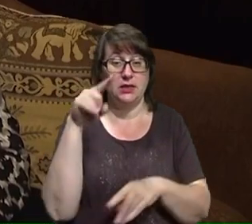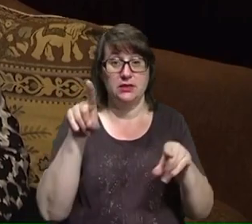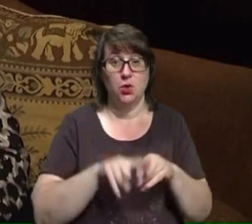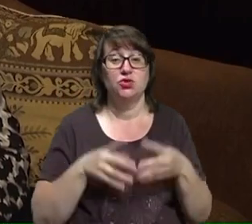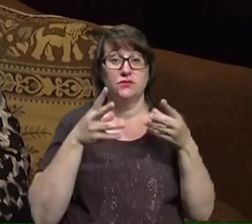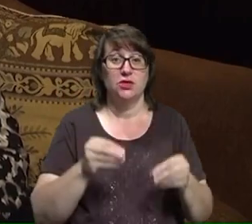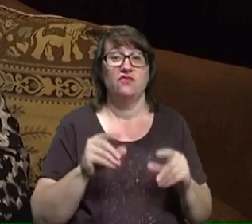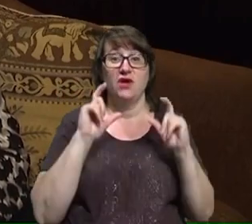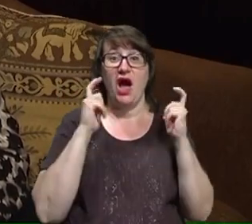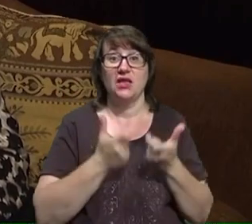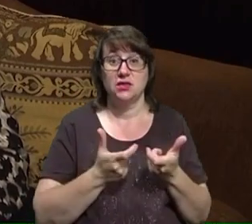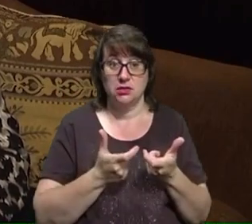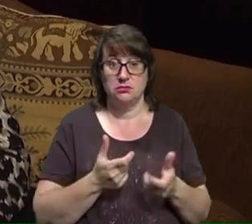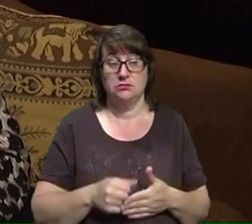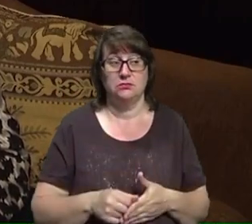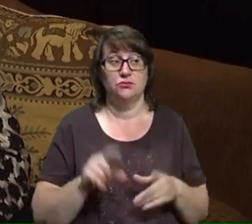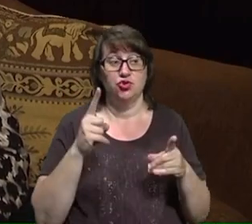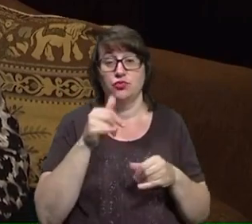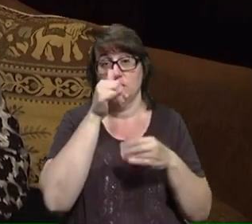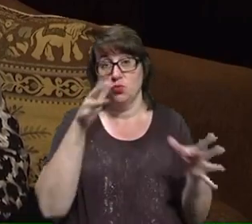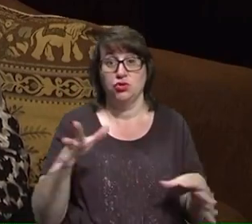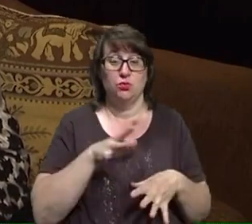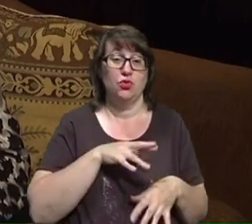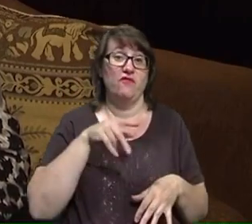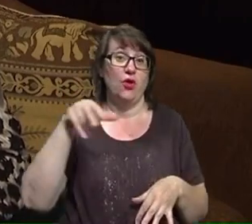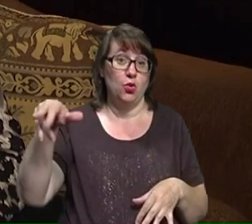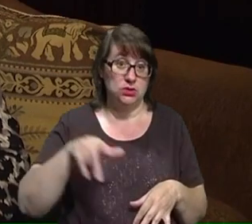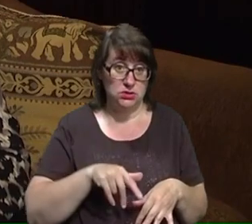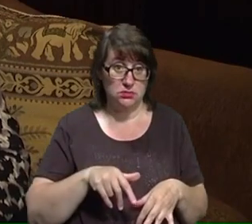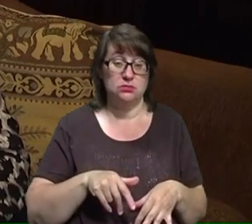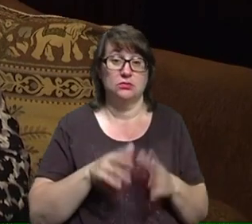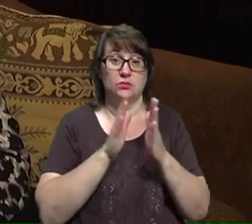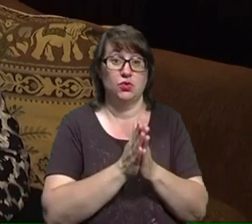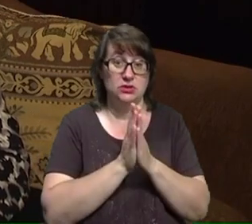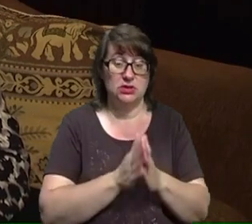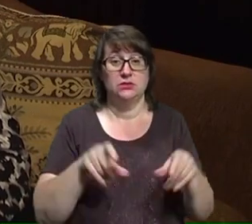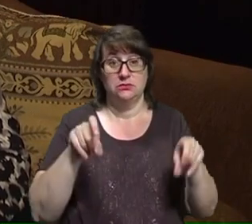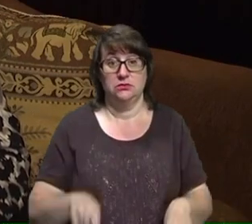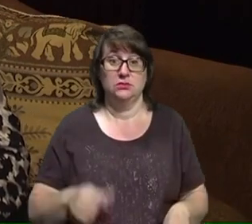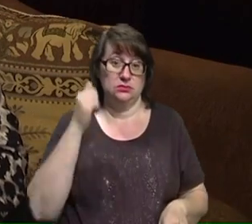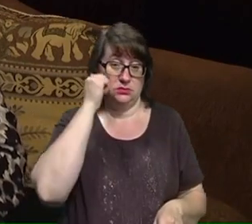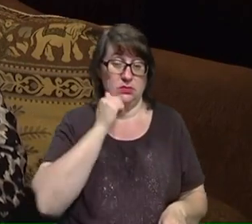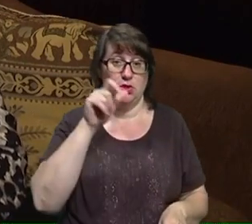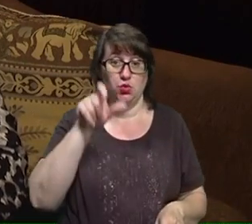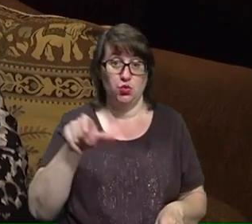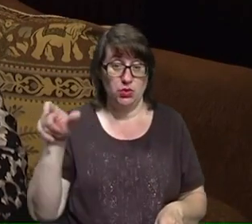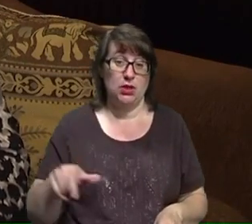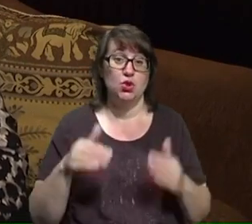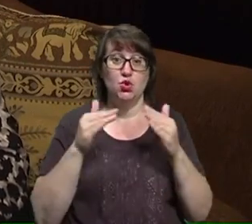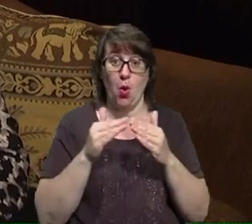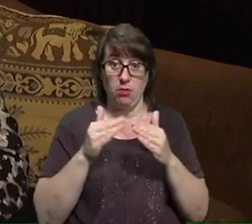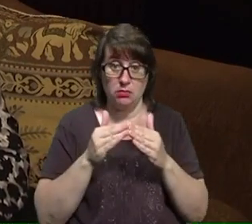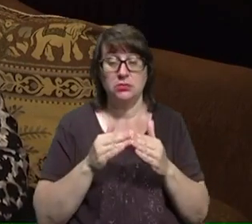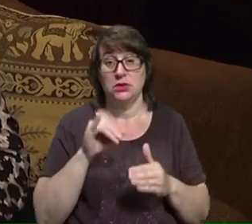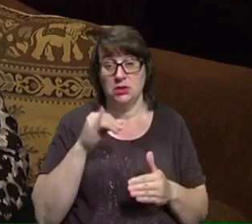що не можна було виходити, просили сидіти літніх людей вдома. І на карантині